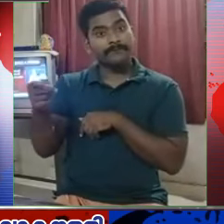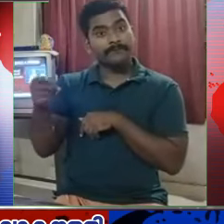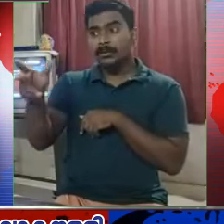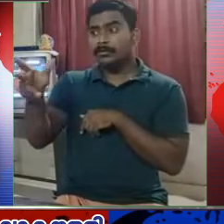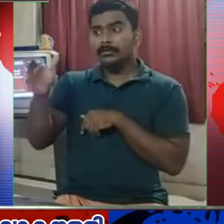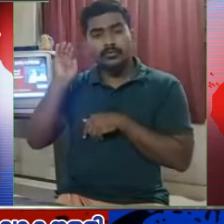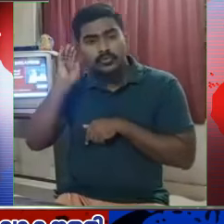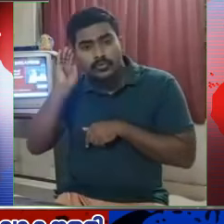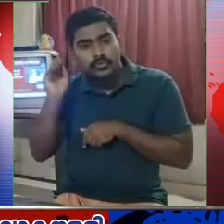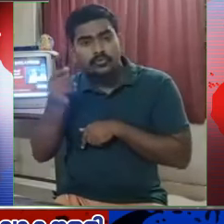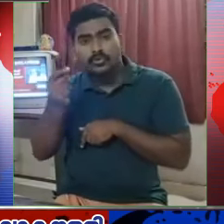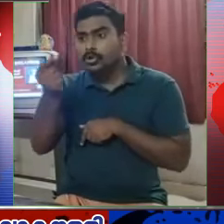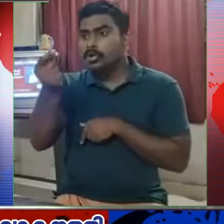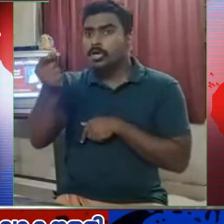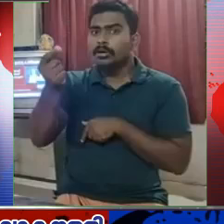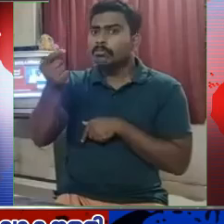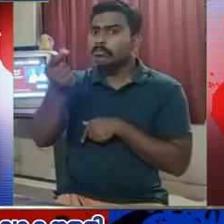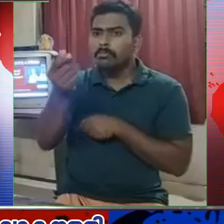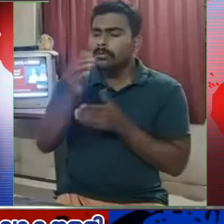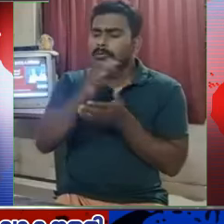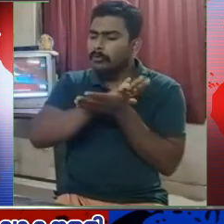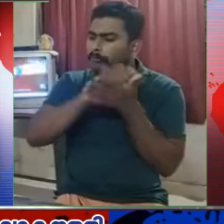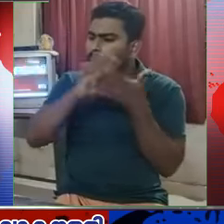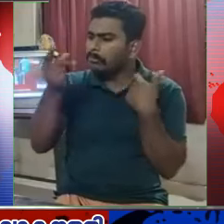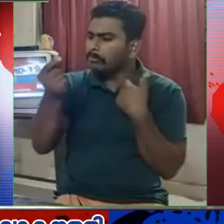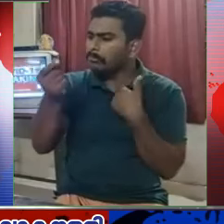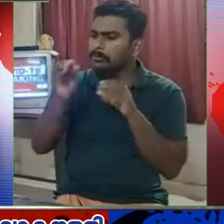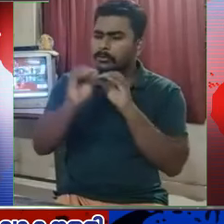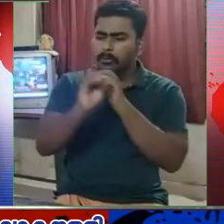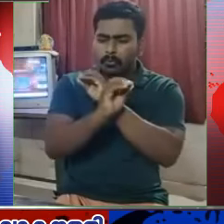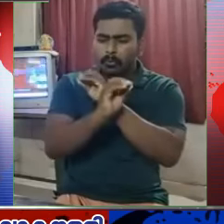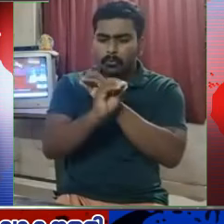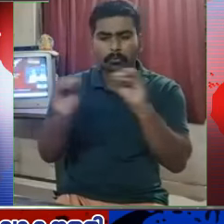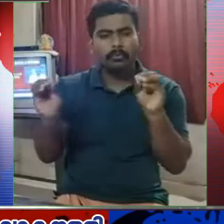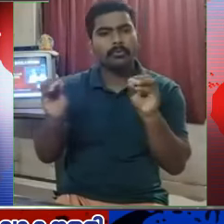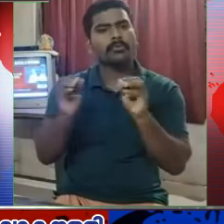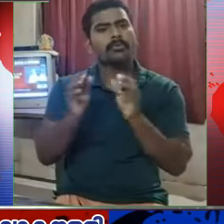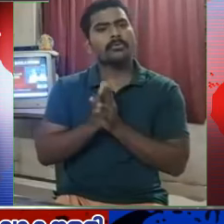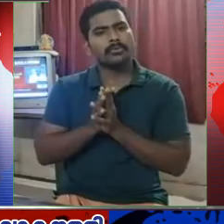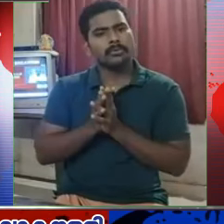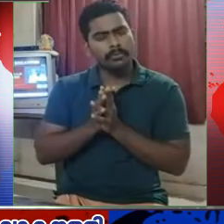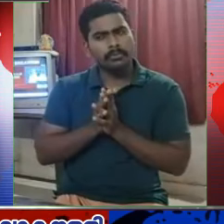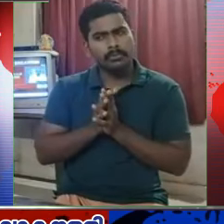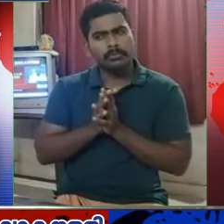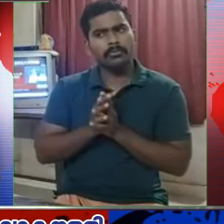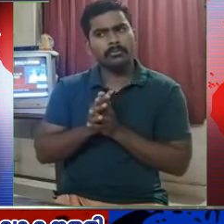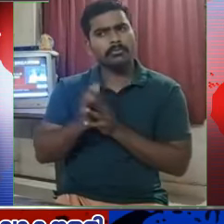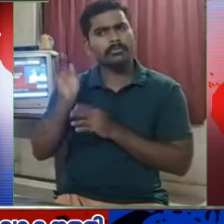മാർച്ച് 31 കണക്ക് നോക്കുമ്പോൾ 5 കോടിയിൽ പരം രൂപ